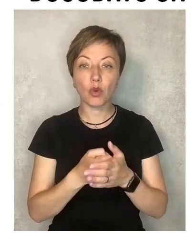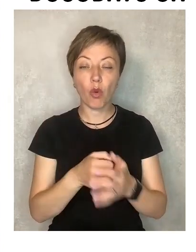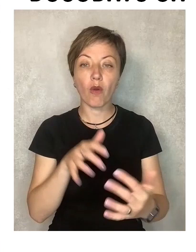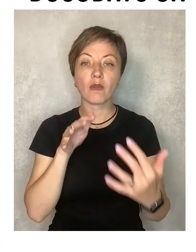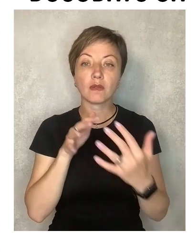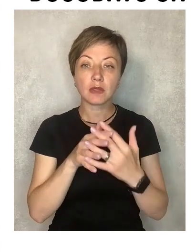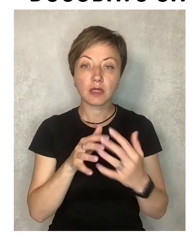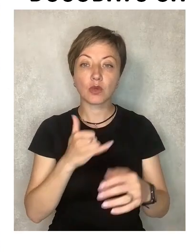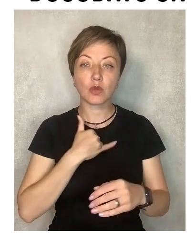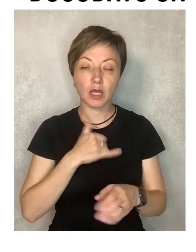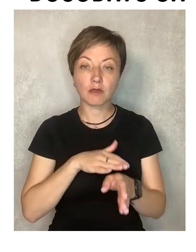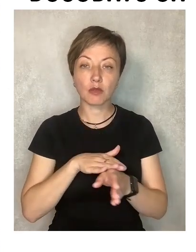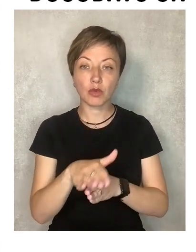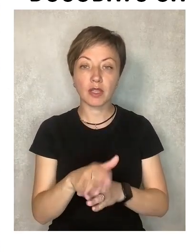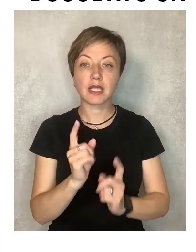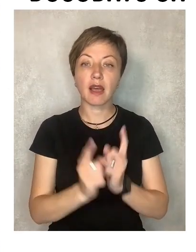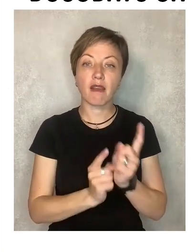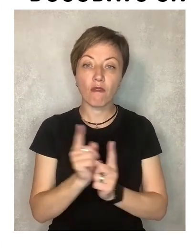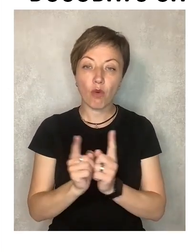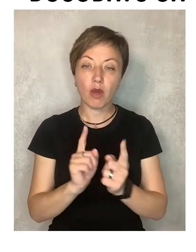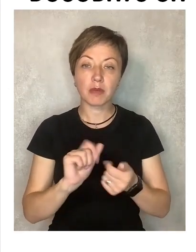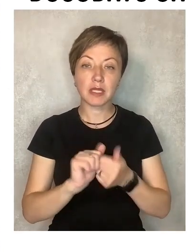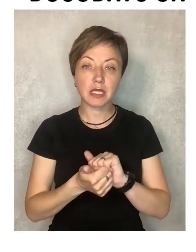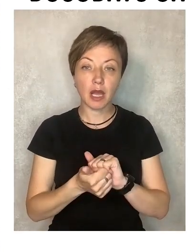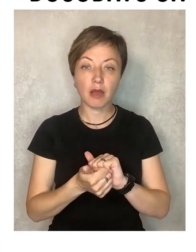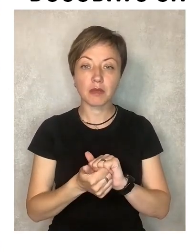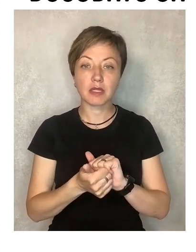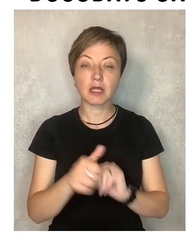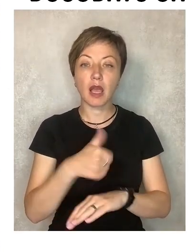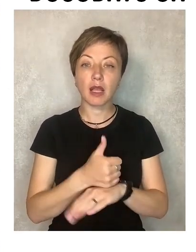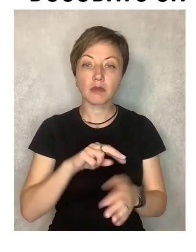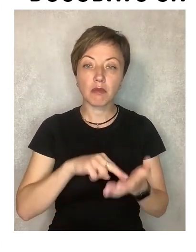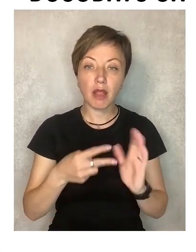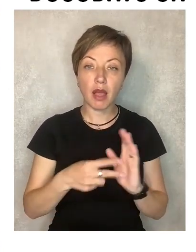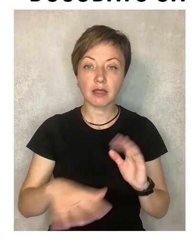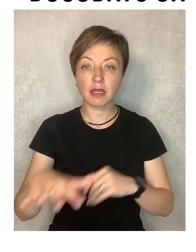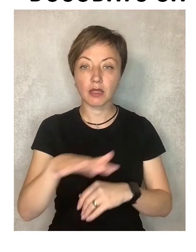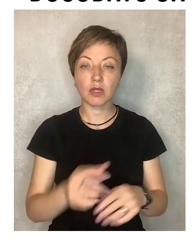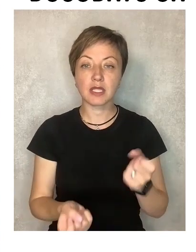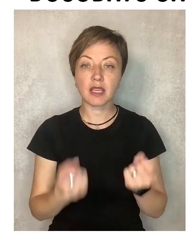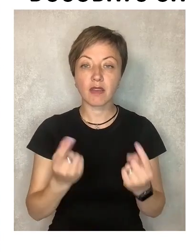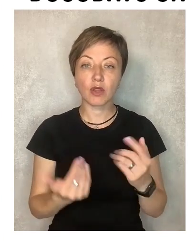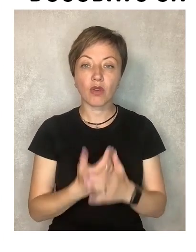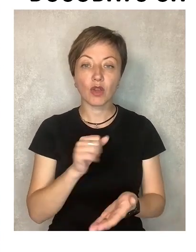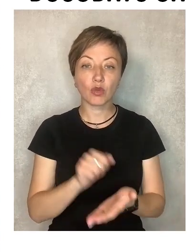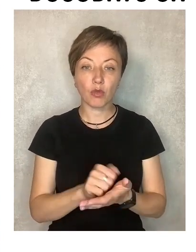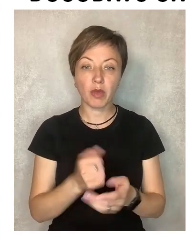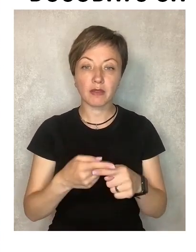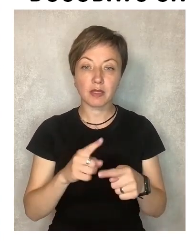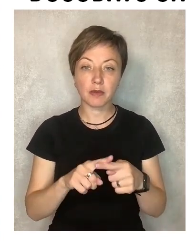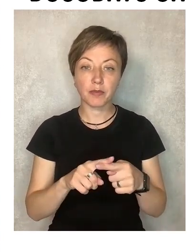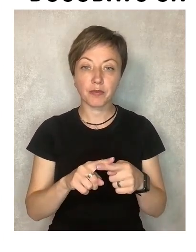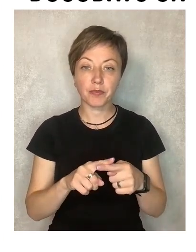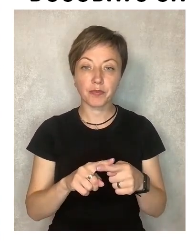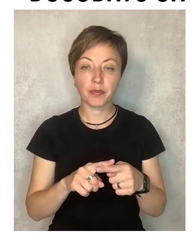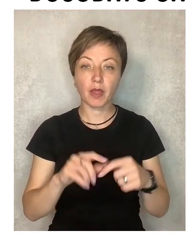у нас відбулися певні реформи, і замість там лише генпланів, детальних планів території з'явилось кілька нових документів. Це, власне,